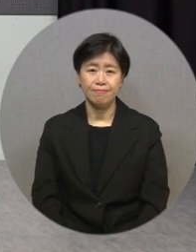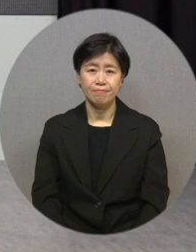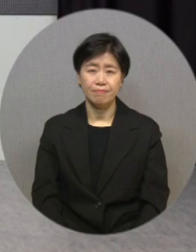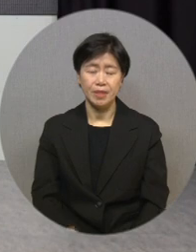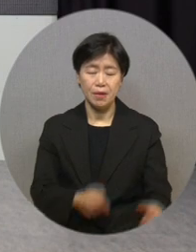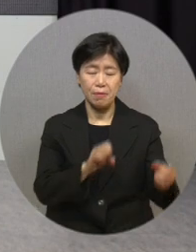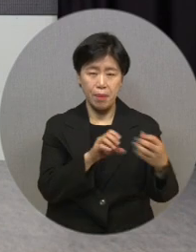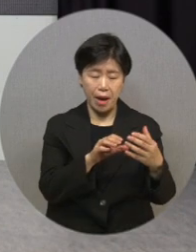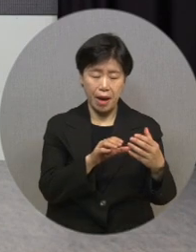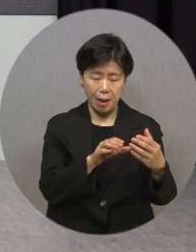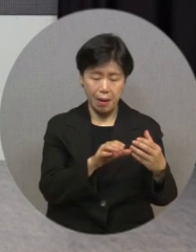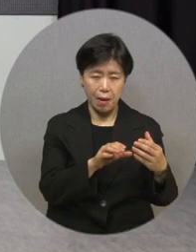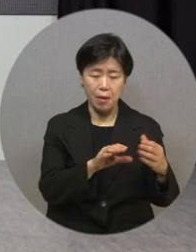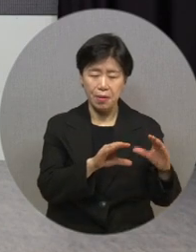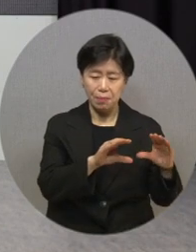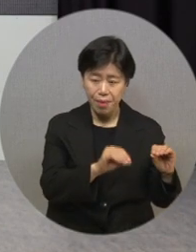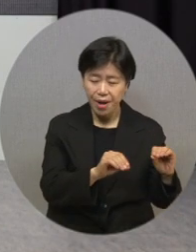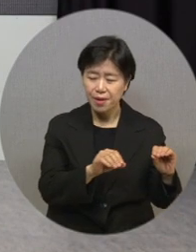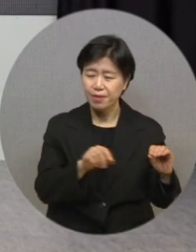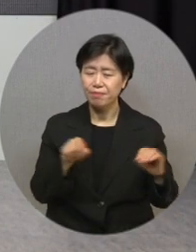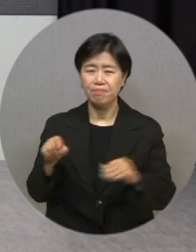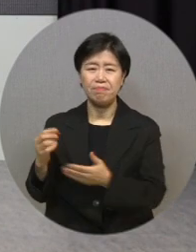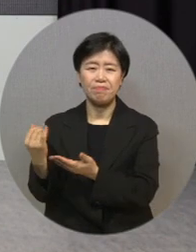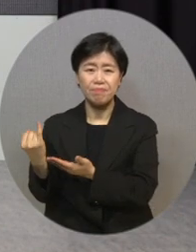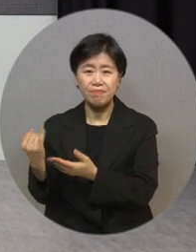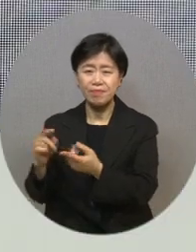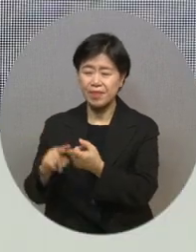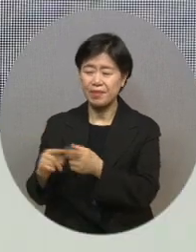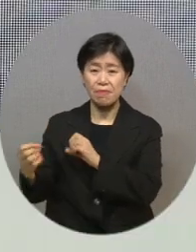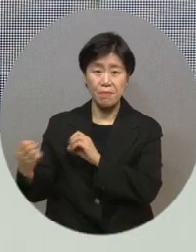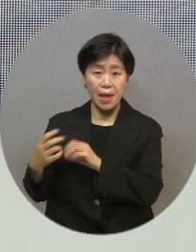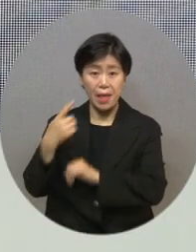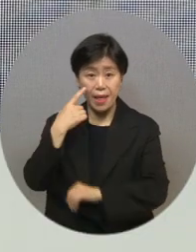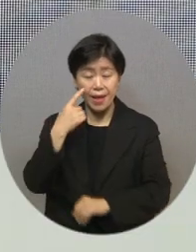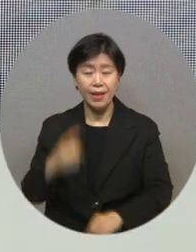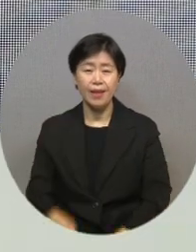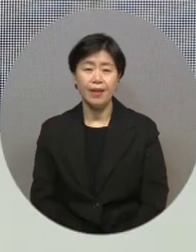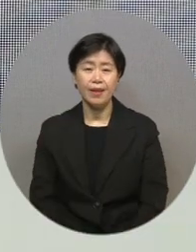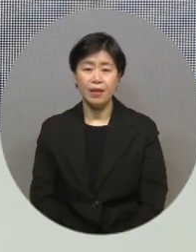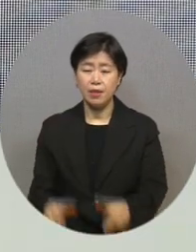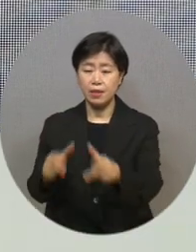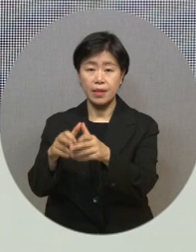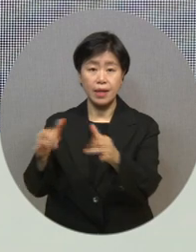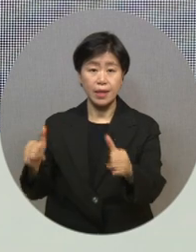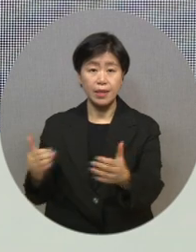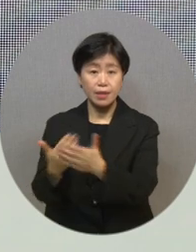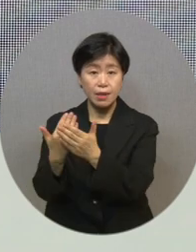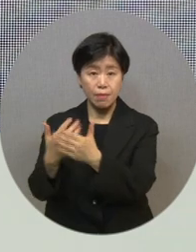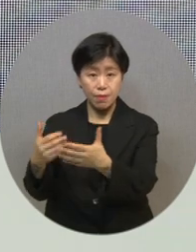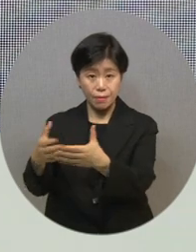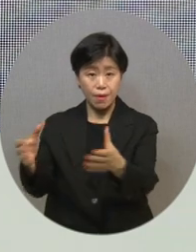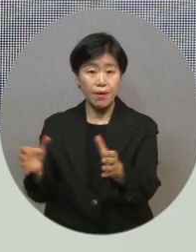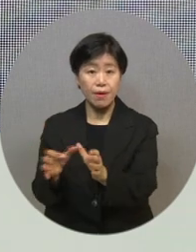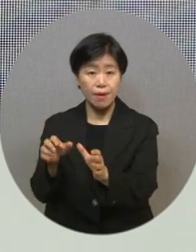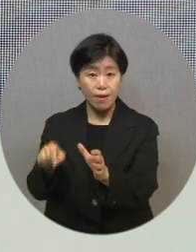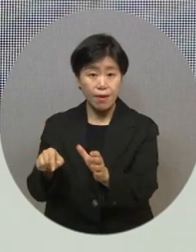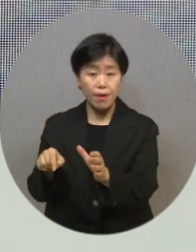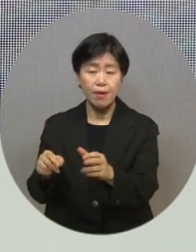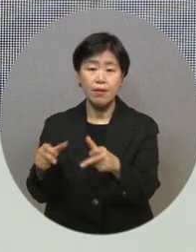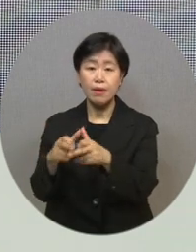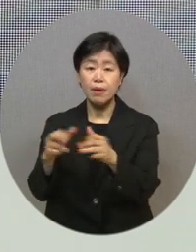대화를 좀 나눠야할 것 같아요이 장애인 개발로는이 장애인 복지